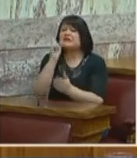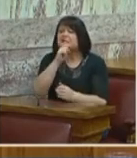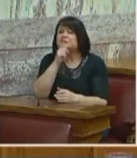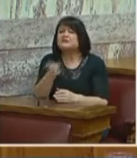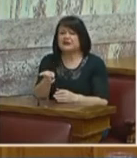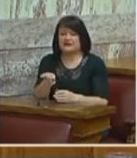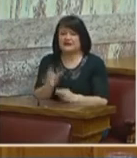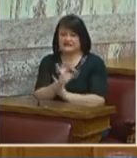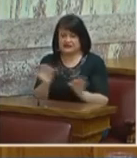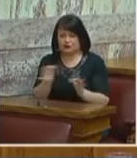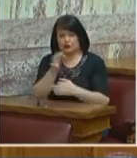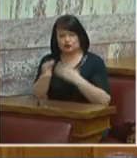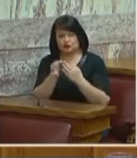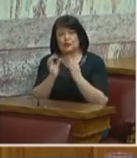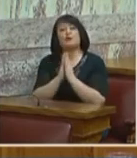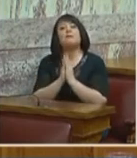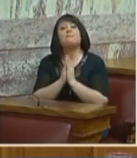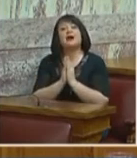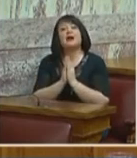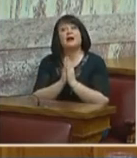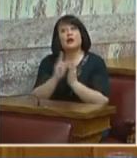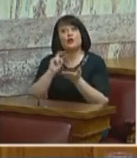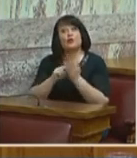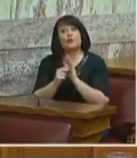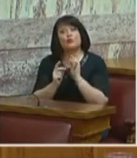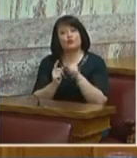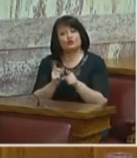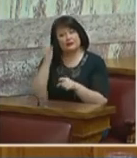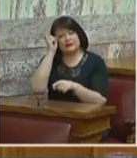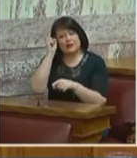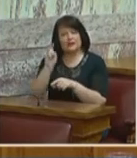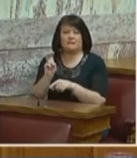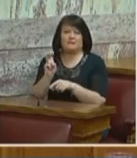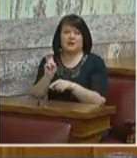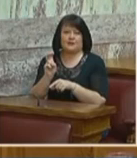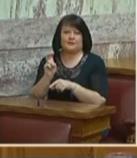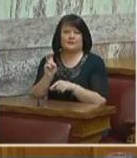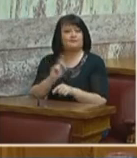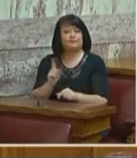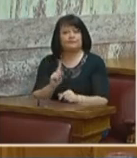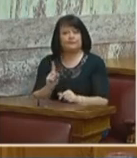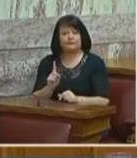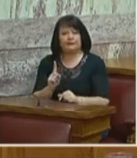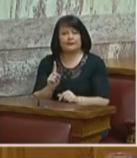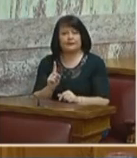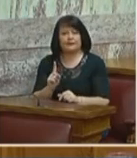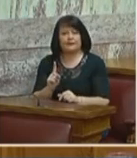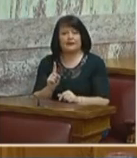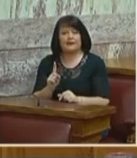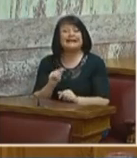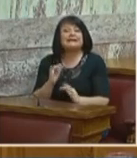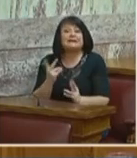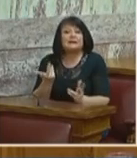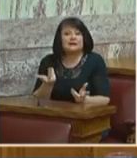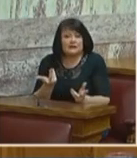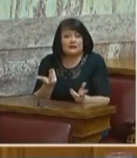βεβαιώνω και παρακαλώ να το προσέξετε και να το θυμάστε. Δεν υπάρχει τίμημα με το οποίο